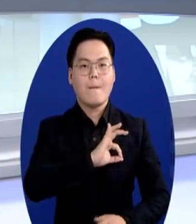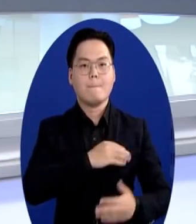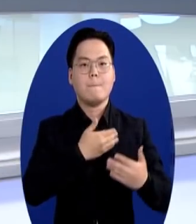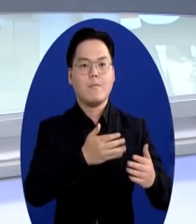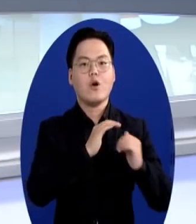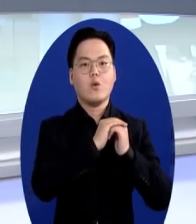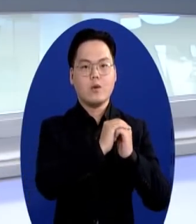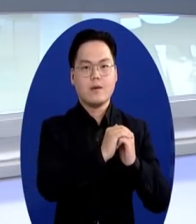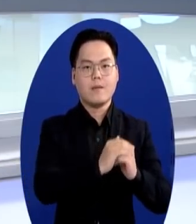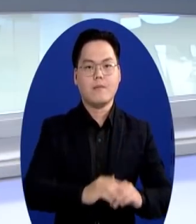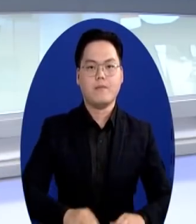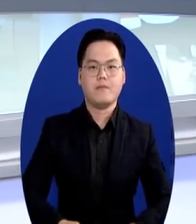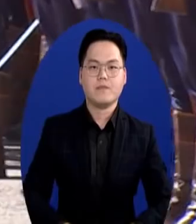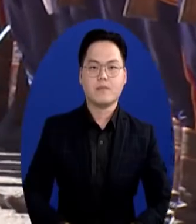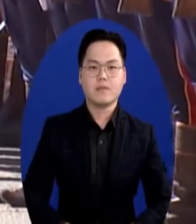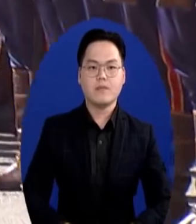хүндэтгэл үзүүллээ.